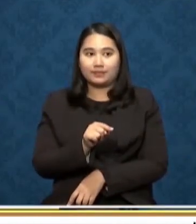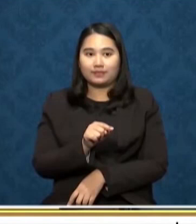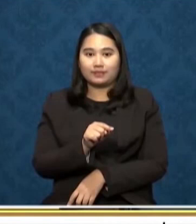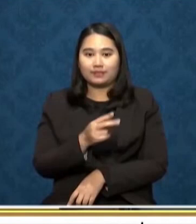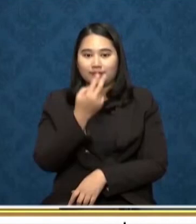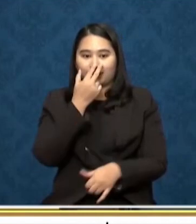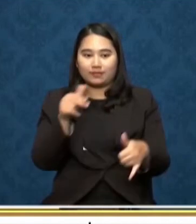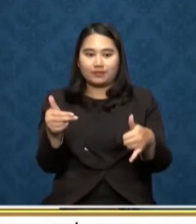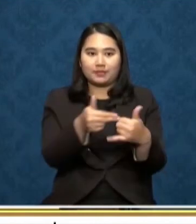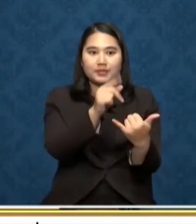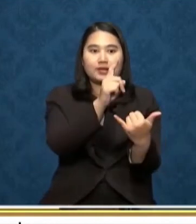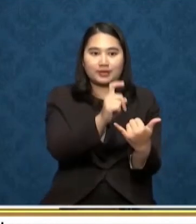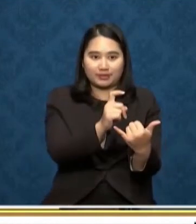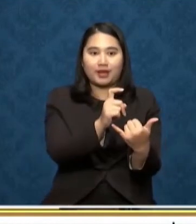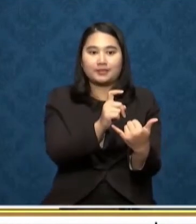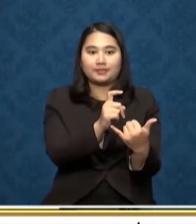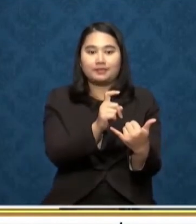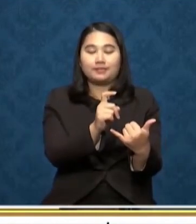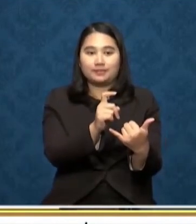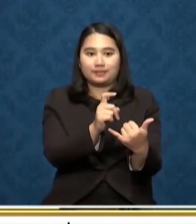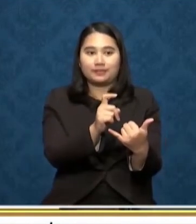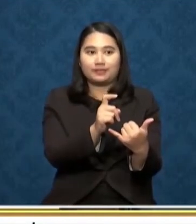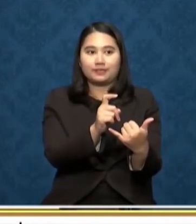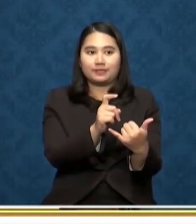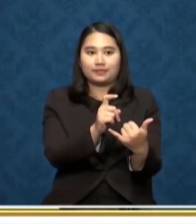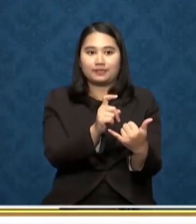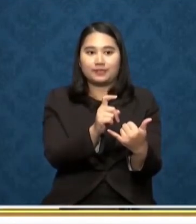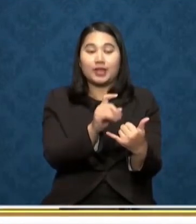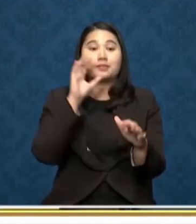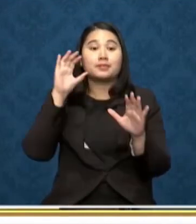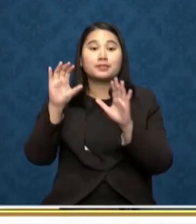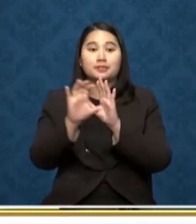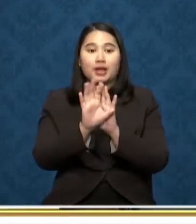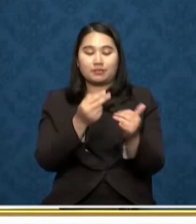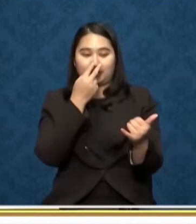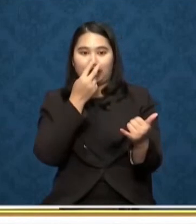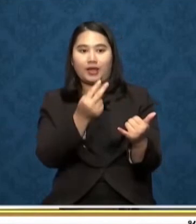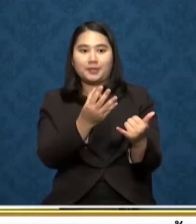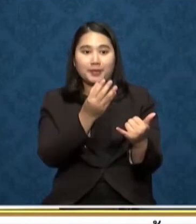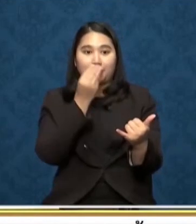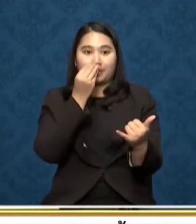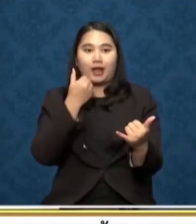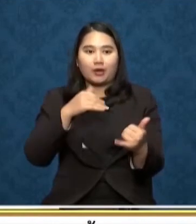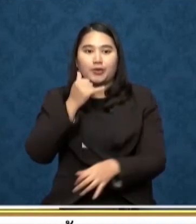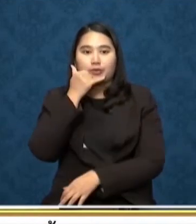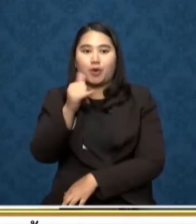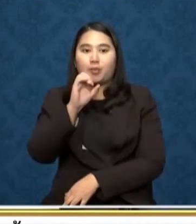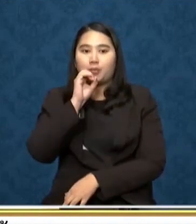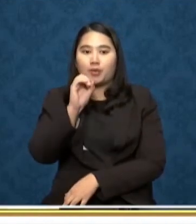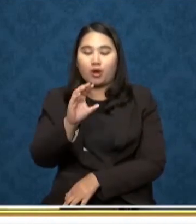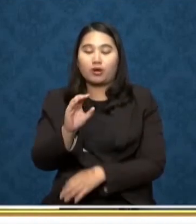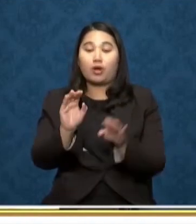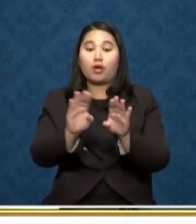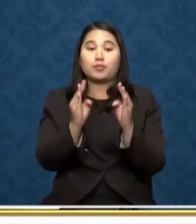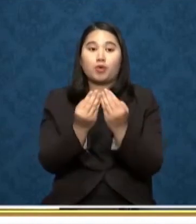ถูกยิงต่อหนาต่อตาเสียชีวิไปแล้วเป็นภาพที่เพื่อนเห็นแล้วเพื่อนกรีบทรงมาบอกครบครัว